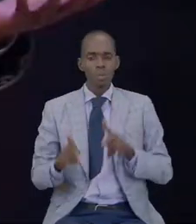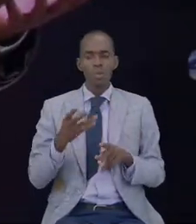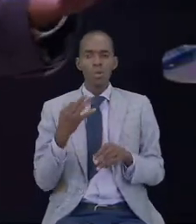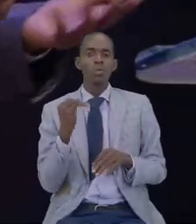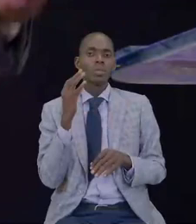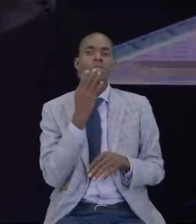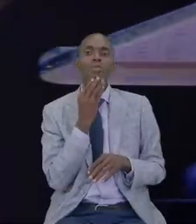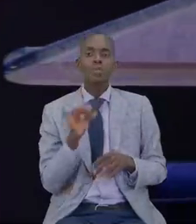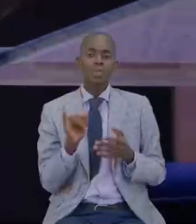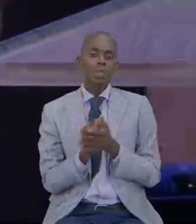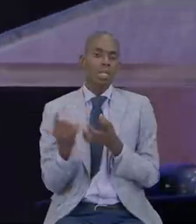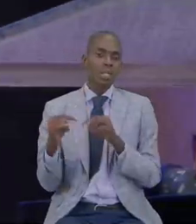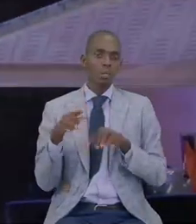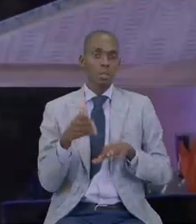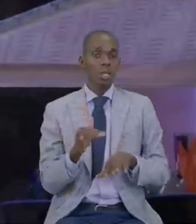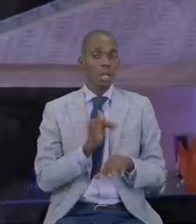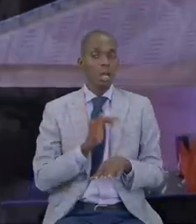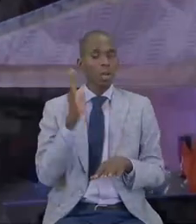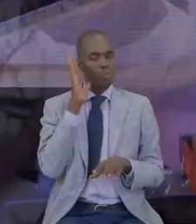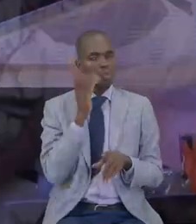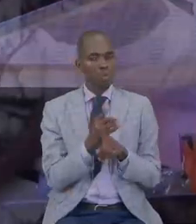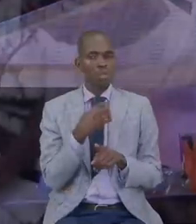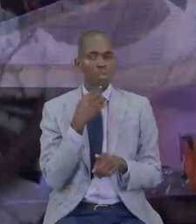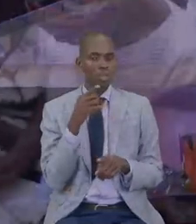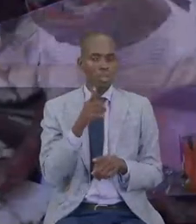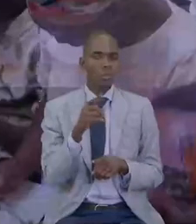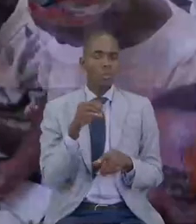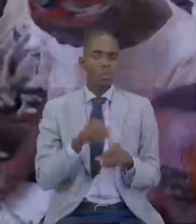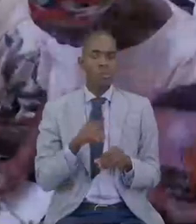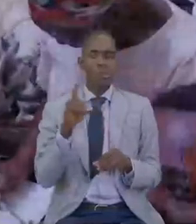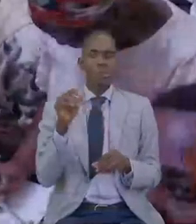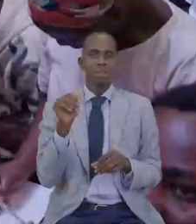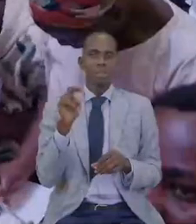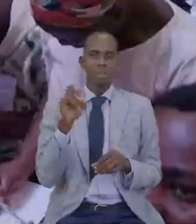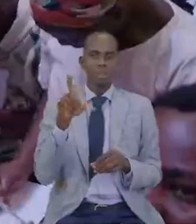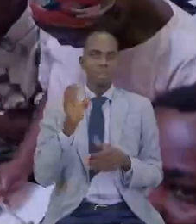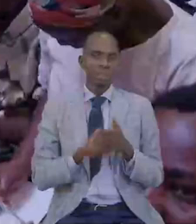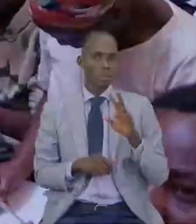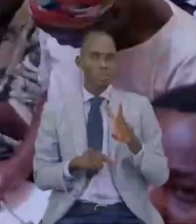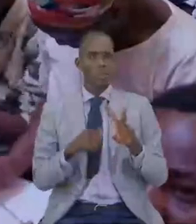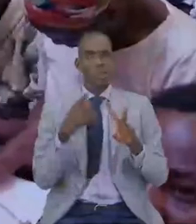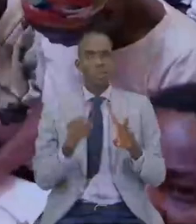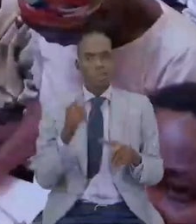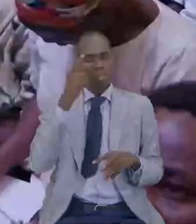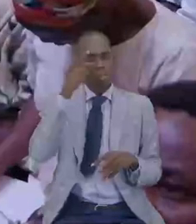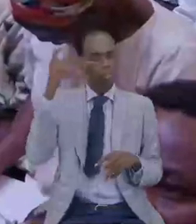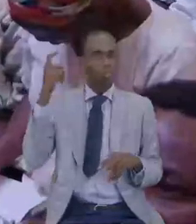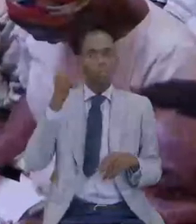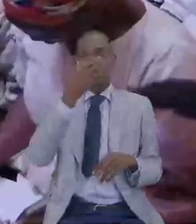Chapitre 2, je vous le dis, le rêve oublié, que ce soit juif ou